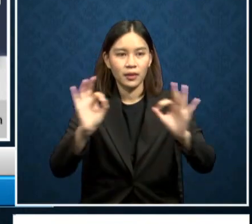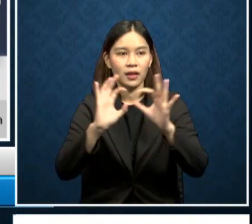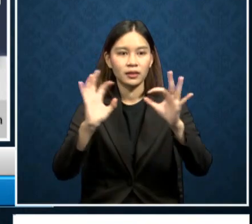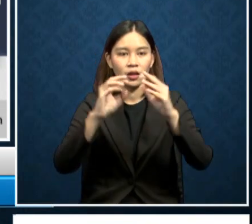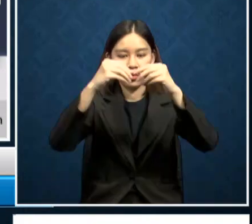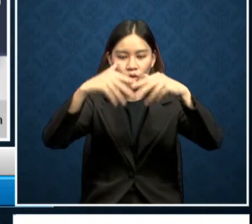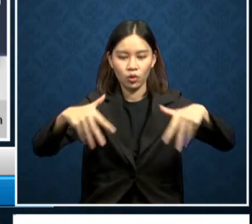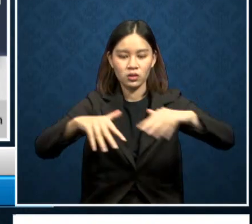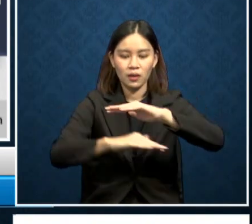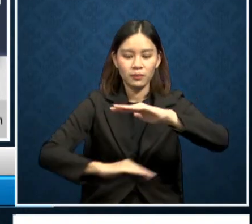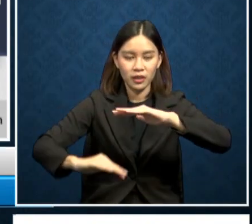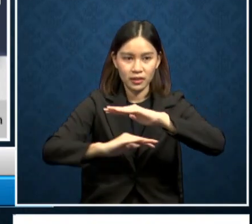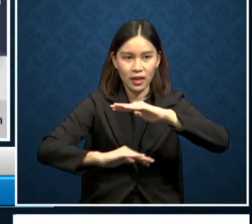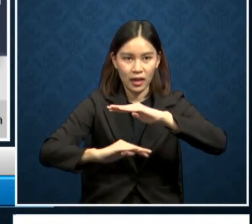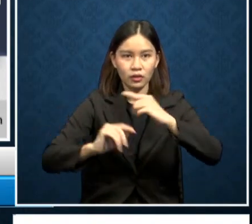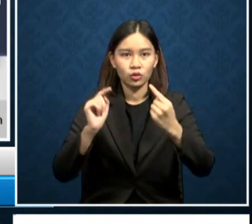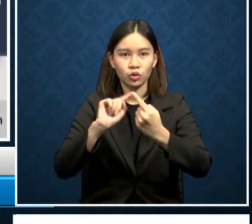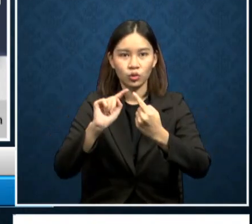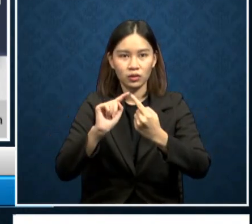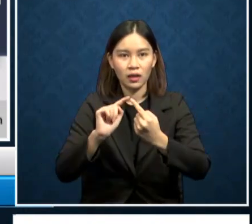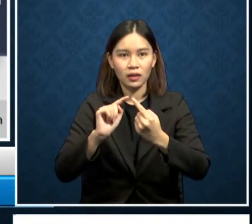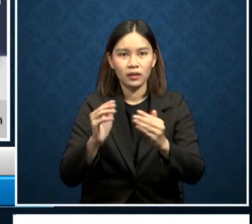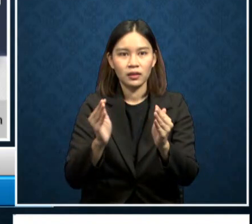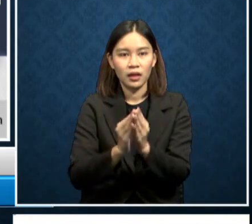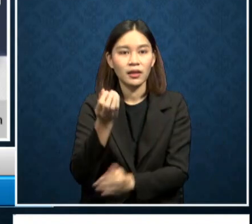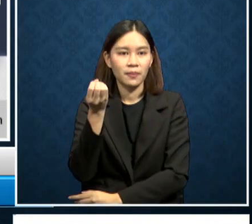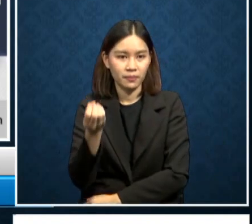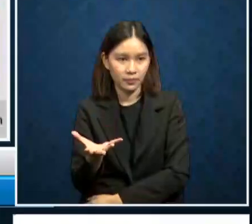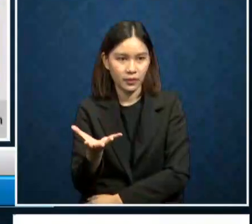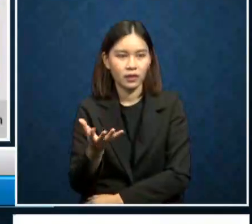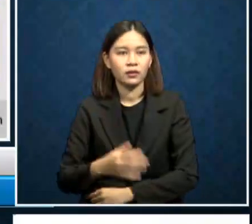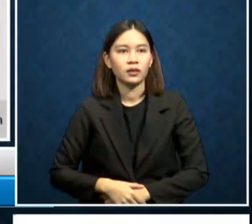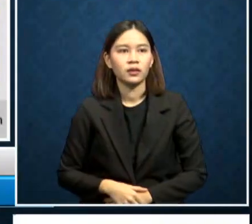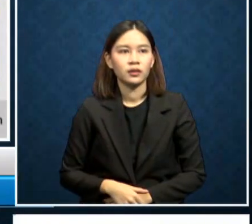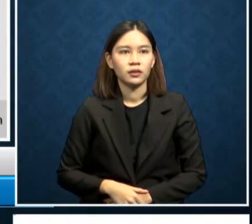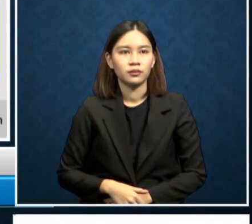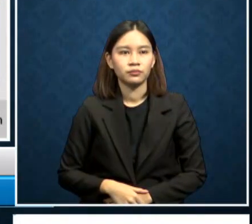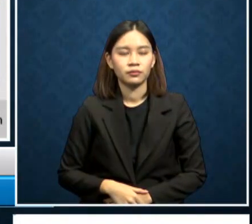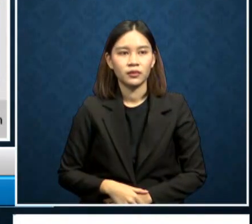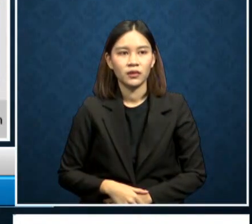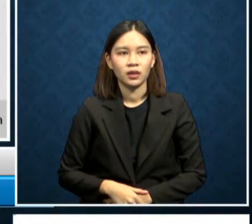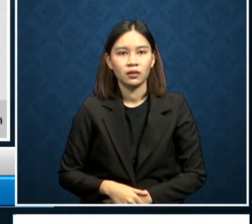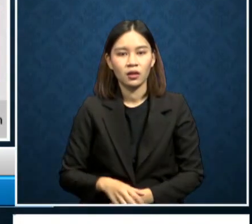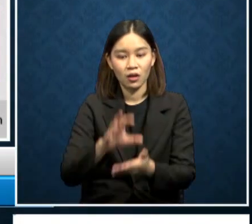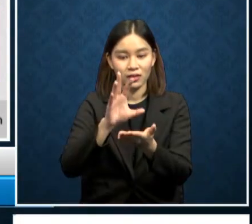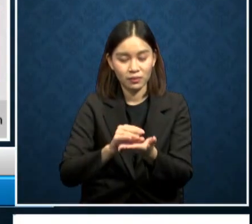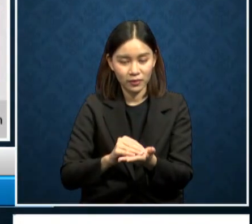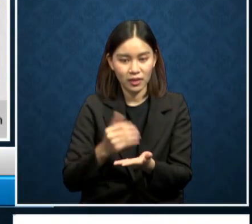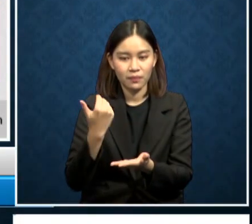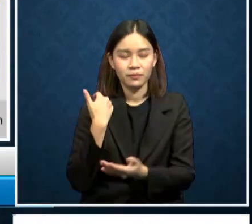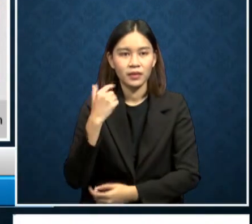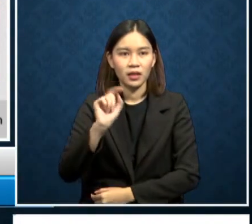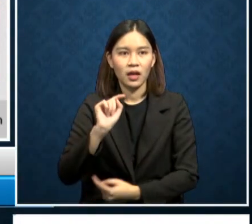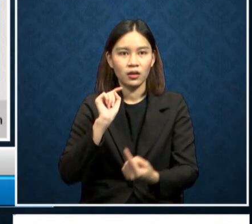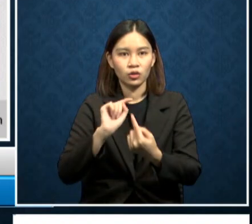โครงสร้างพื้นฐานซึ่งอยู่ในระดับมากอย่างมีนัยยะสำคัญผลการสำรวจยังพบอีกว่า